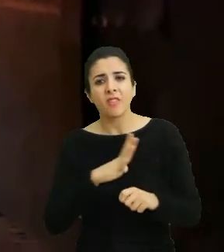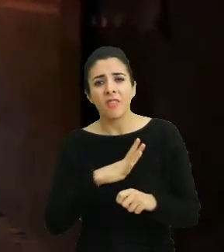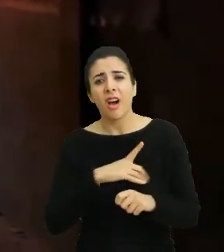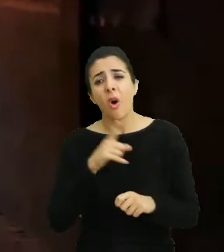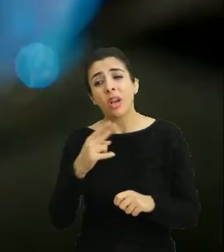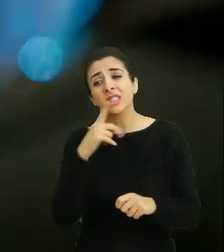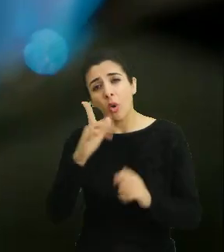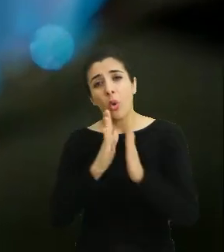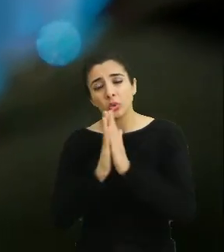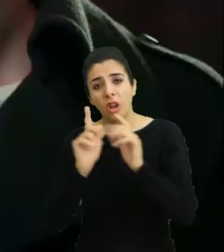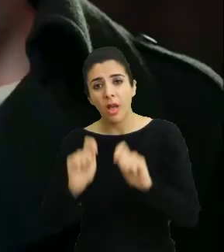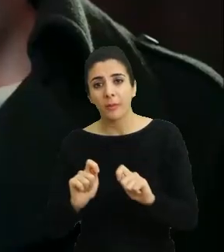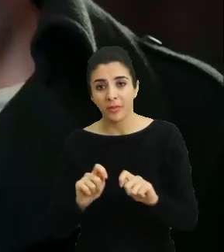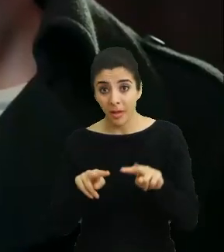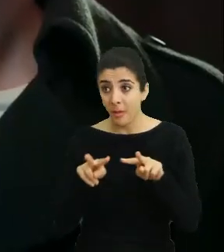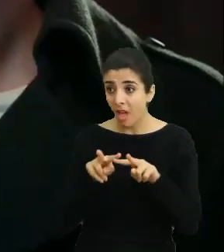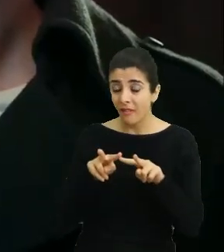ondan özür dilerdim. Merve.